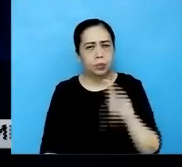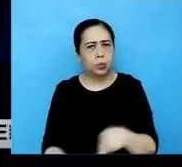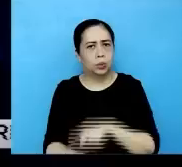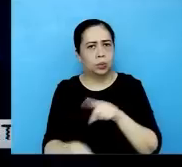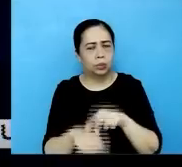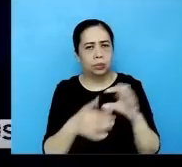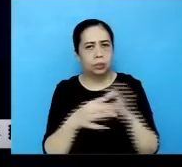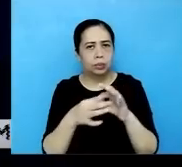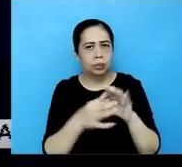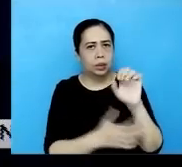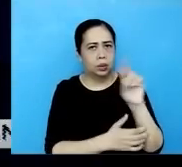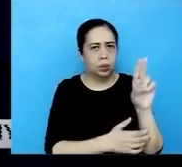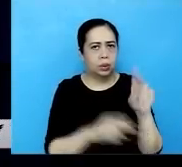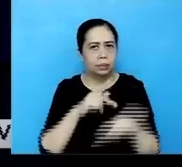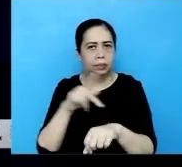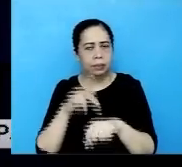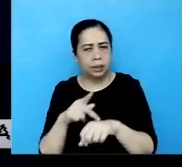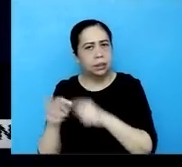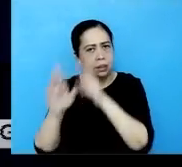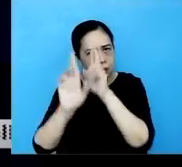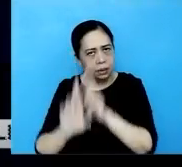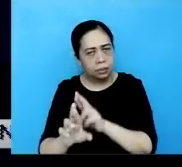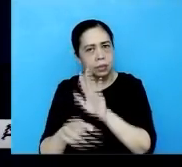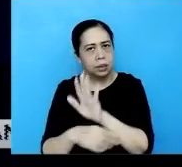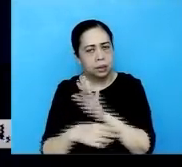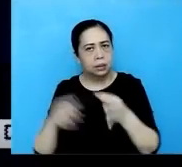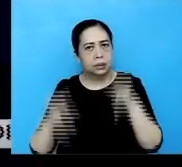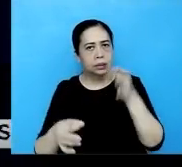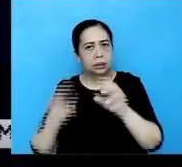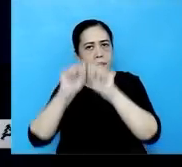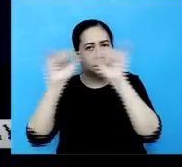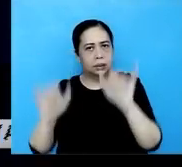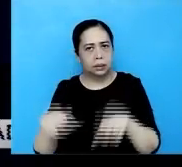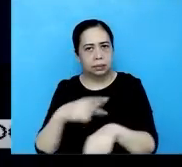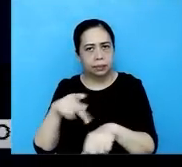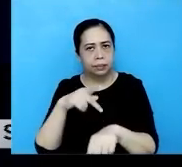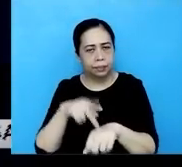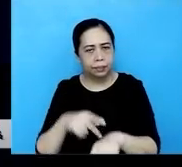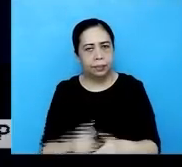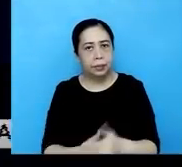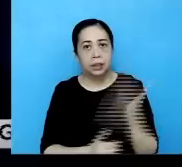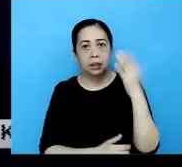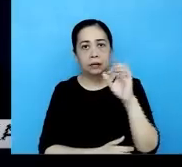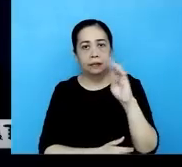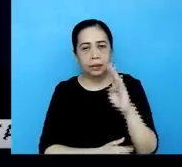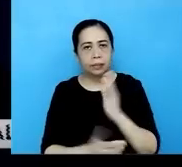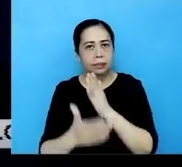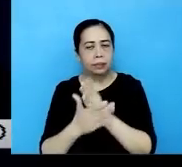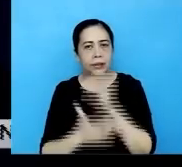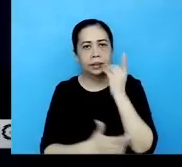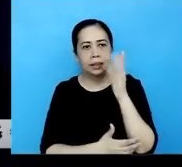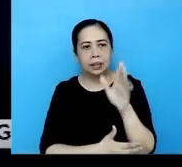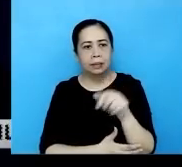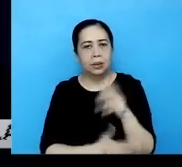European Union. Nirerespeto raw nila ang justice system ng ating bansa. Nitong Pebrero, binisita si De Lima ng